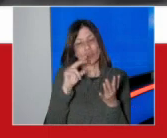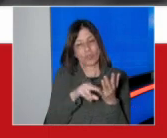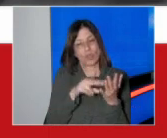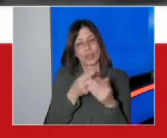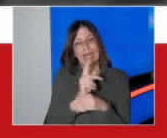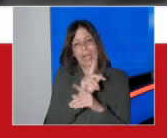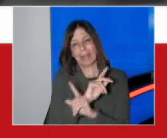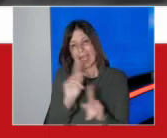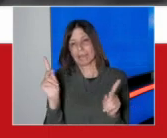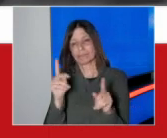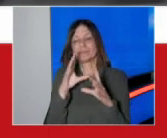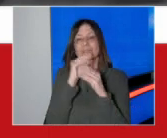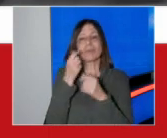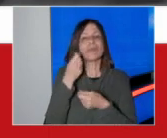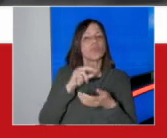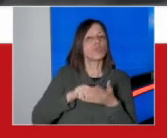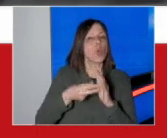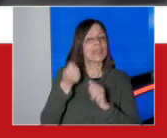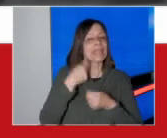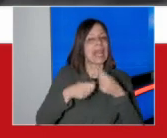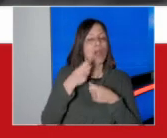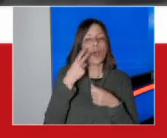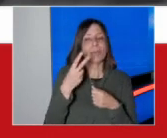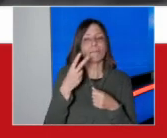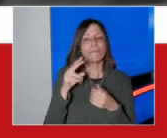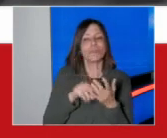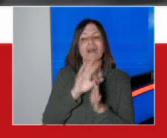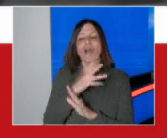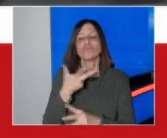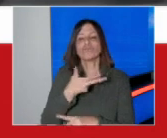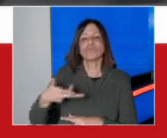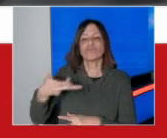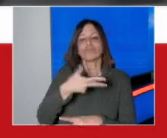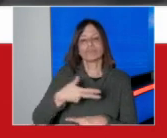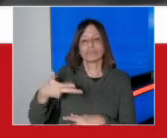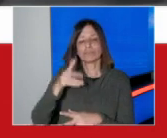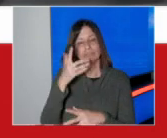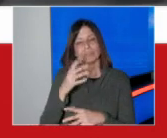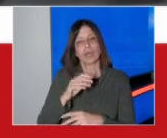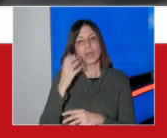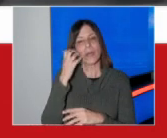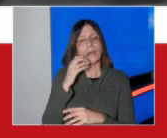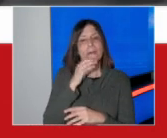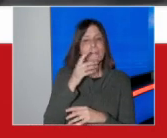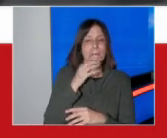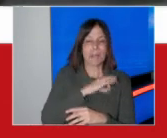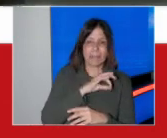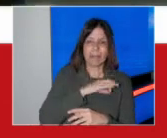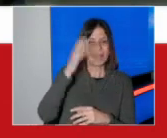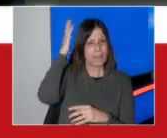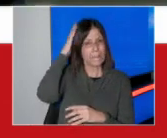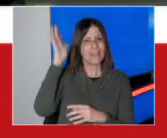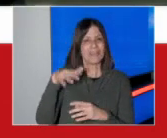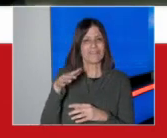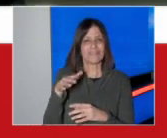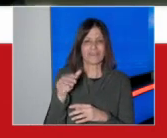מרגעים אחרים של לפיד, אבל כשאנחנו מדברים על התוכנית הכלכלית, רואים את התמונה של השלושה האחרים, של בנט, של ליברמן ושל אורנה ברביבאי, אני מציין